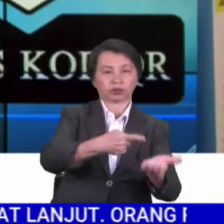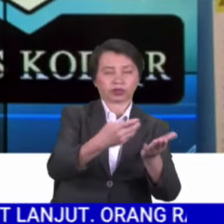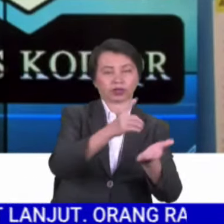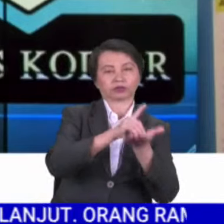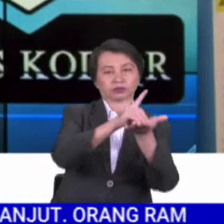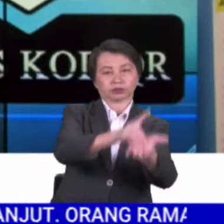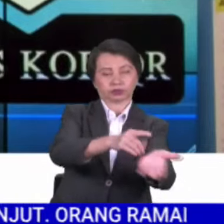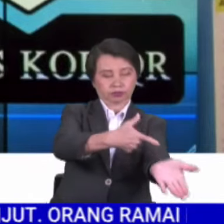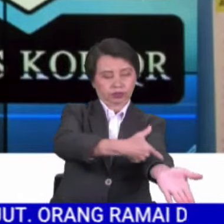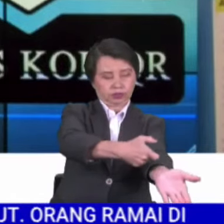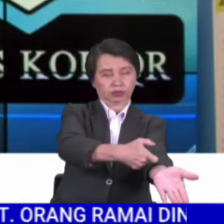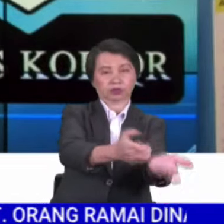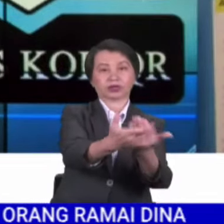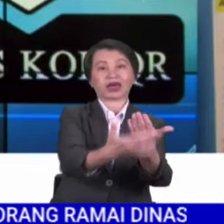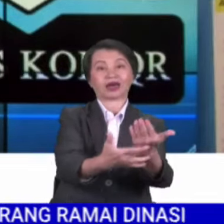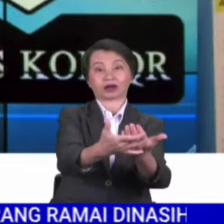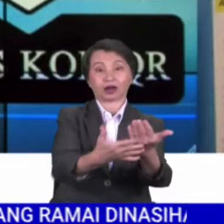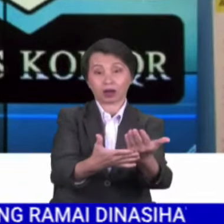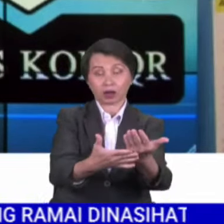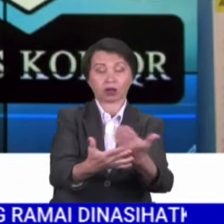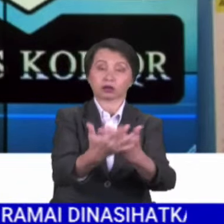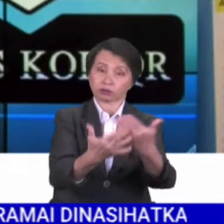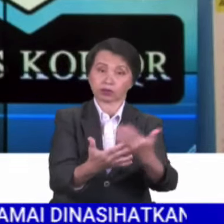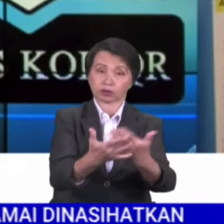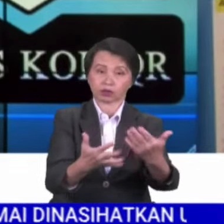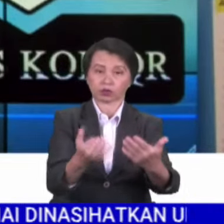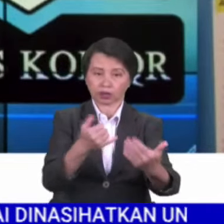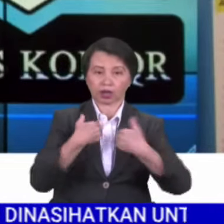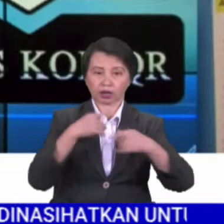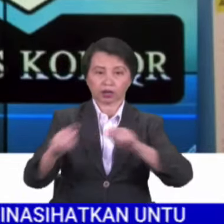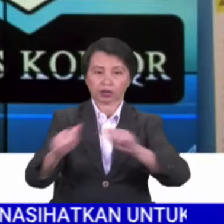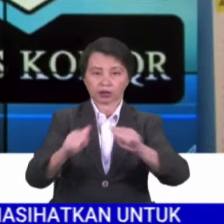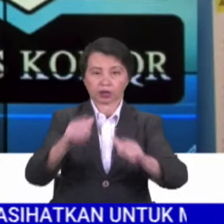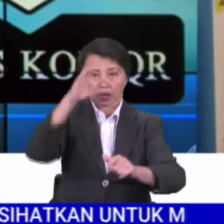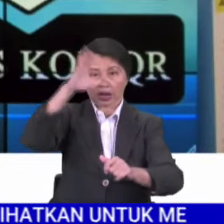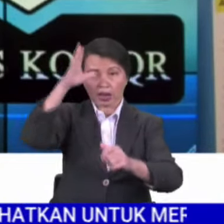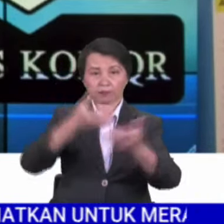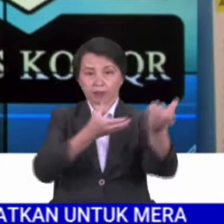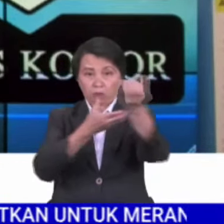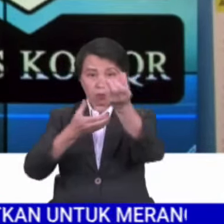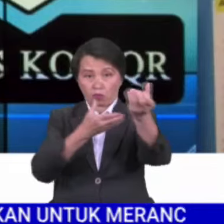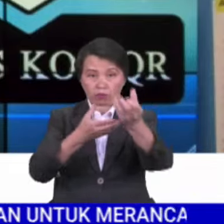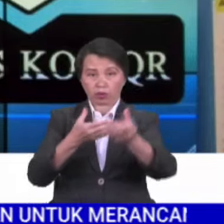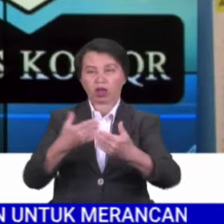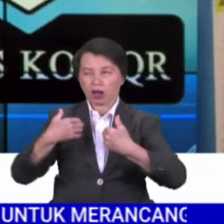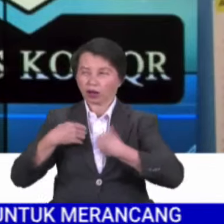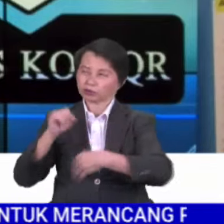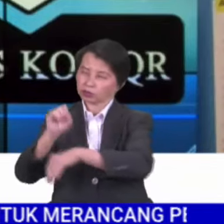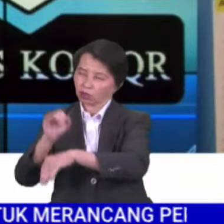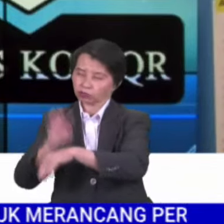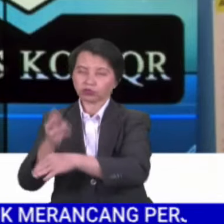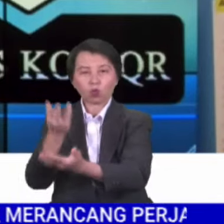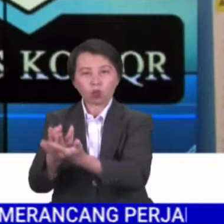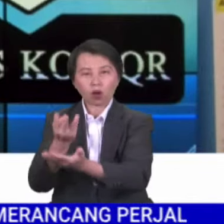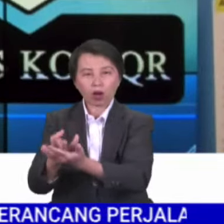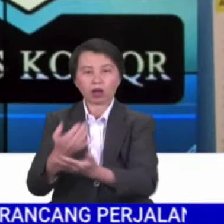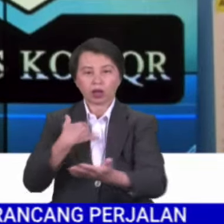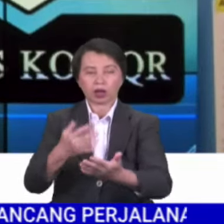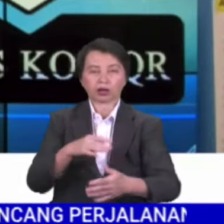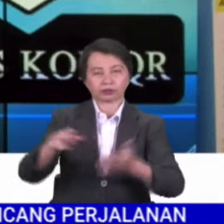pemeriksaan kesihatan, demonstrasi aktiviti oleh Abang Bomba, kaunseling kewangan, ada juga aktiviti